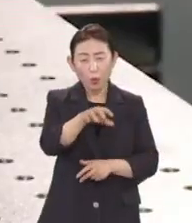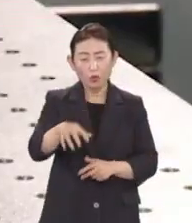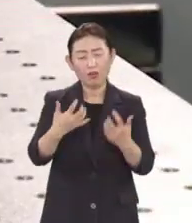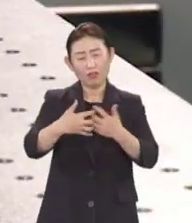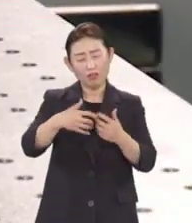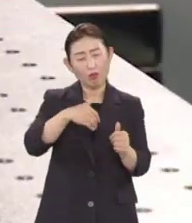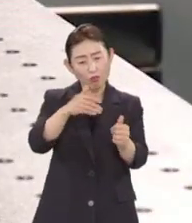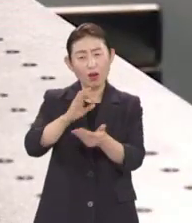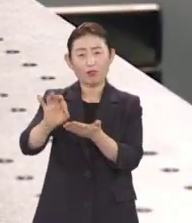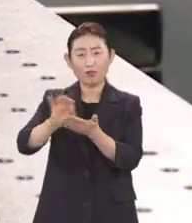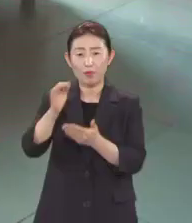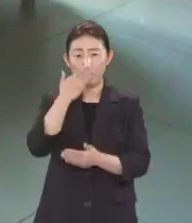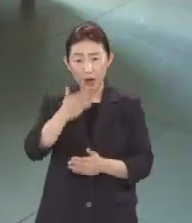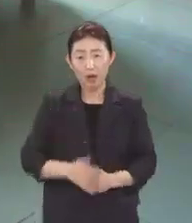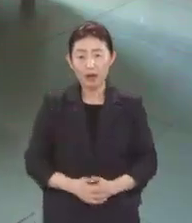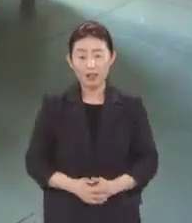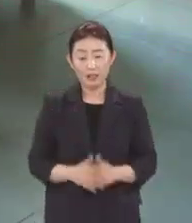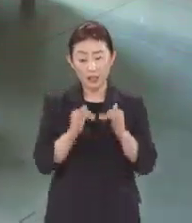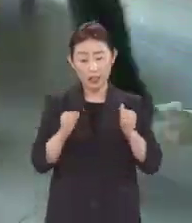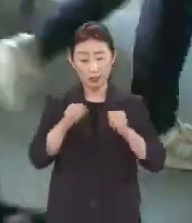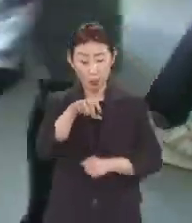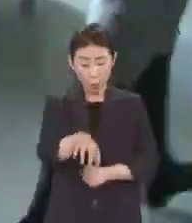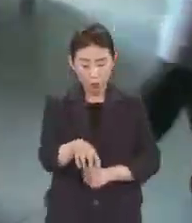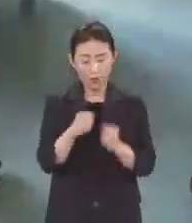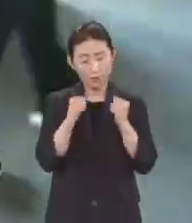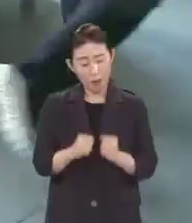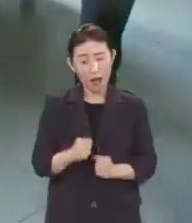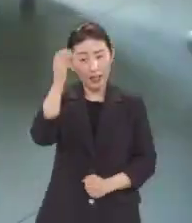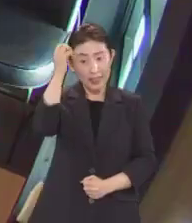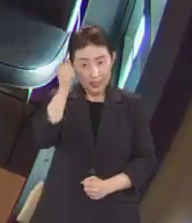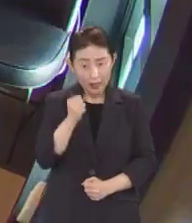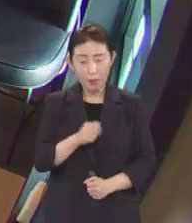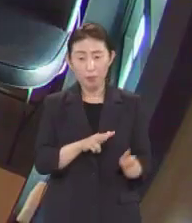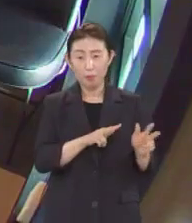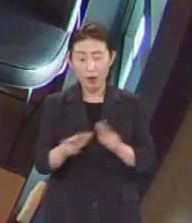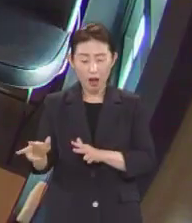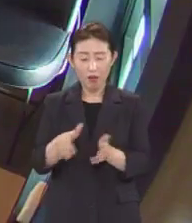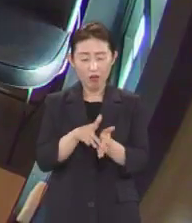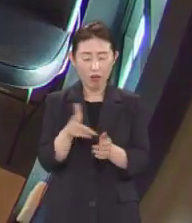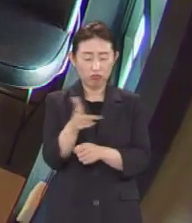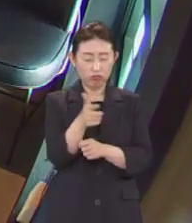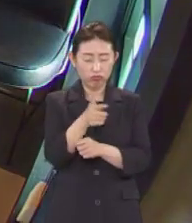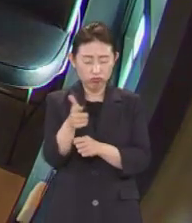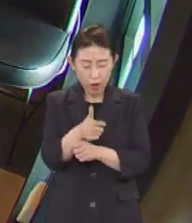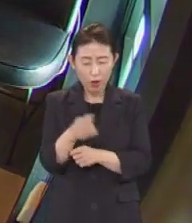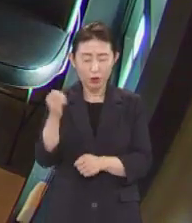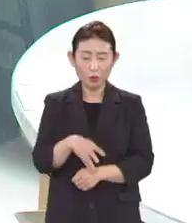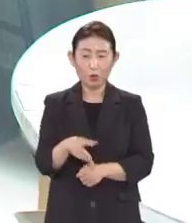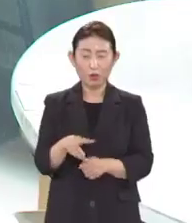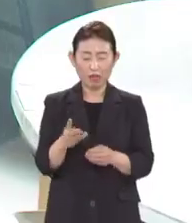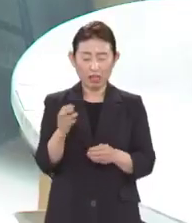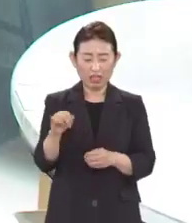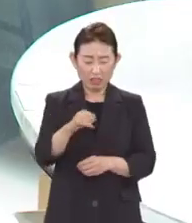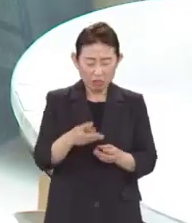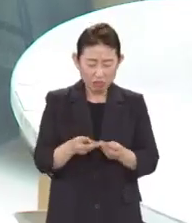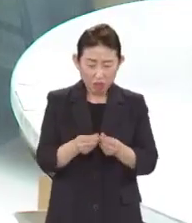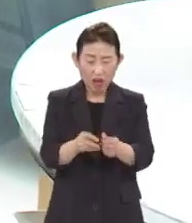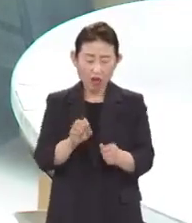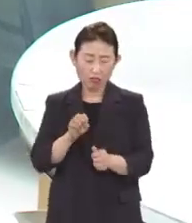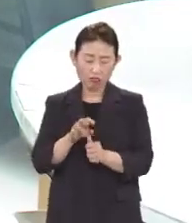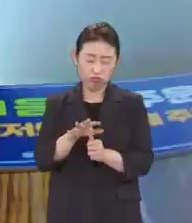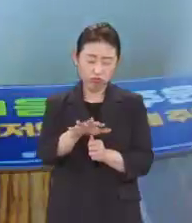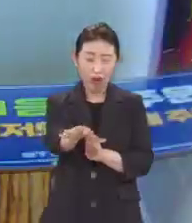있습니다. 사람들이 머물렀던 위치를 파악한 뒤 찾아가 곧바로 소독액을 뿌리고 자외선 살균 공기를 내뿜는